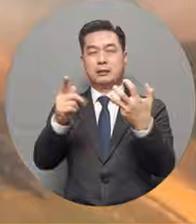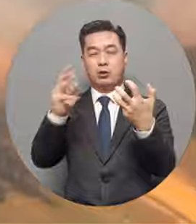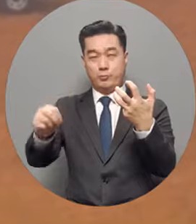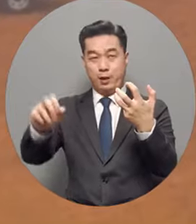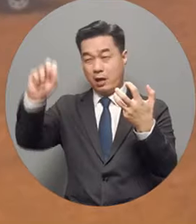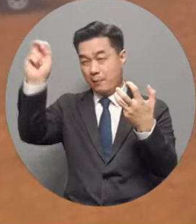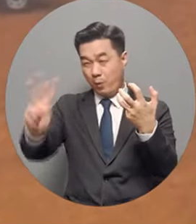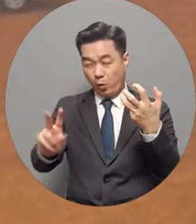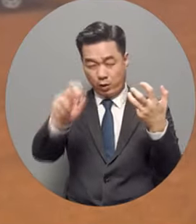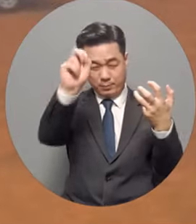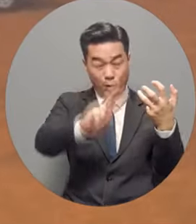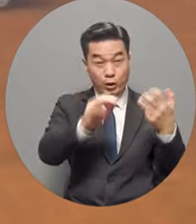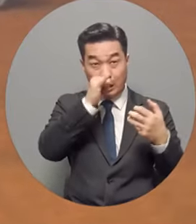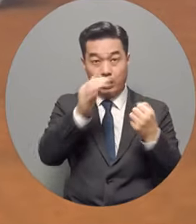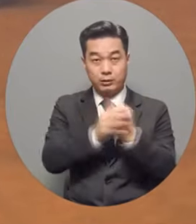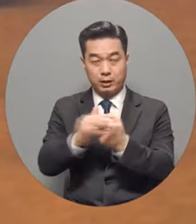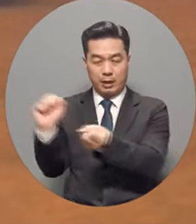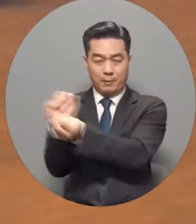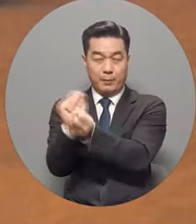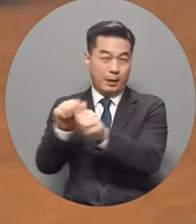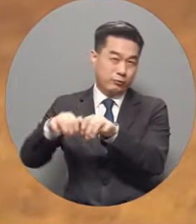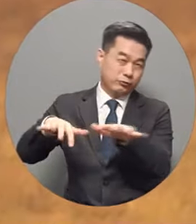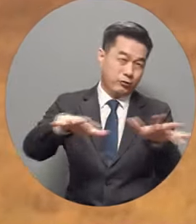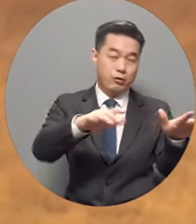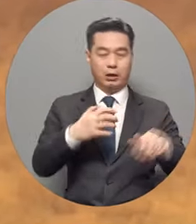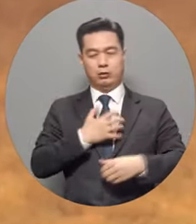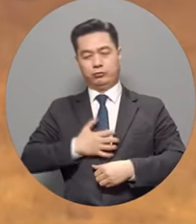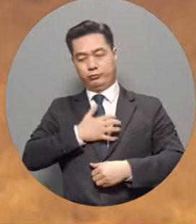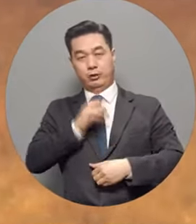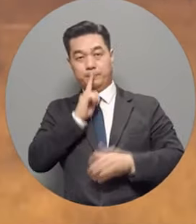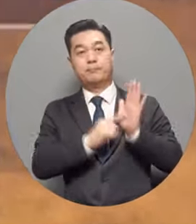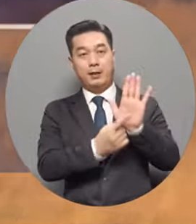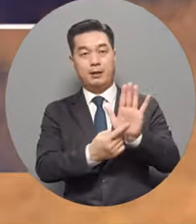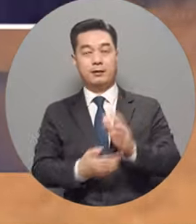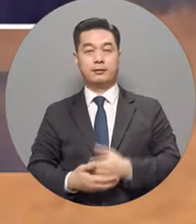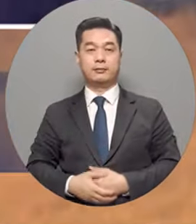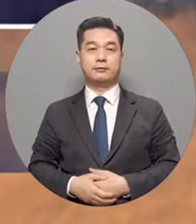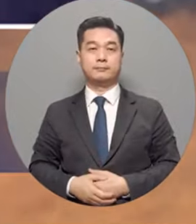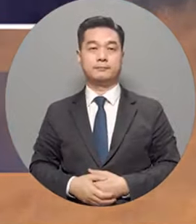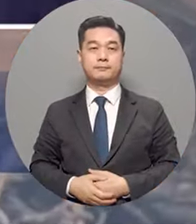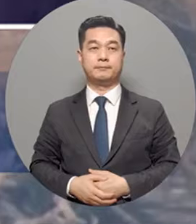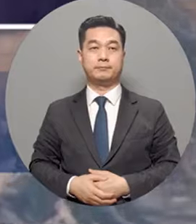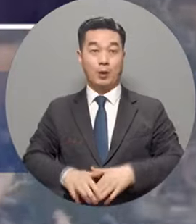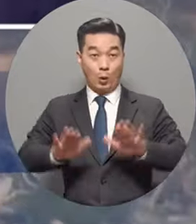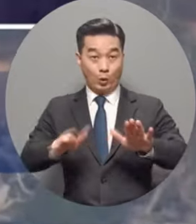예상돼 산불이 빠르게 번질 수 있다고 경고했습니다